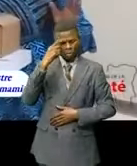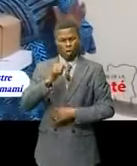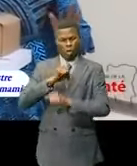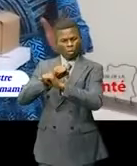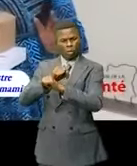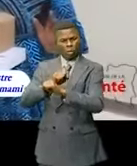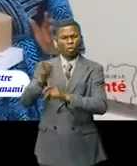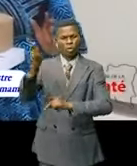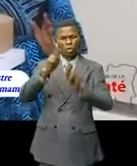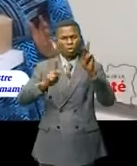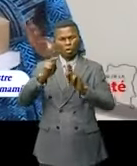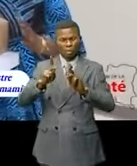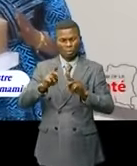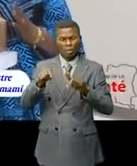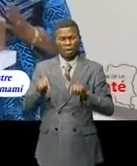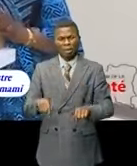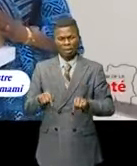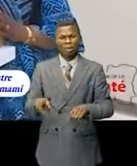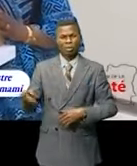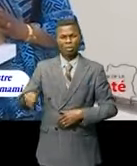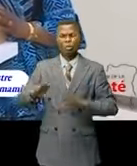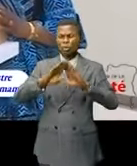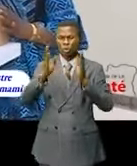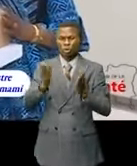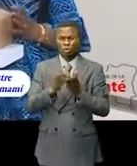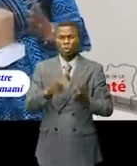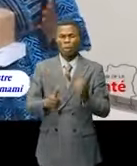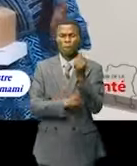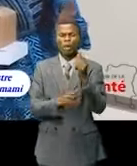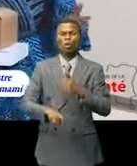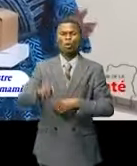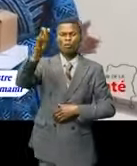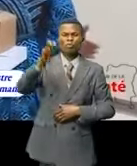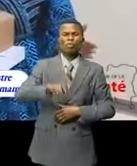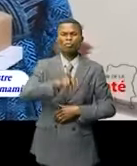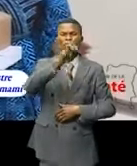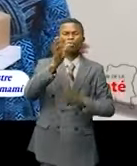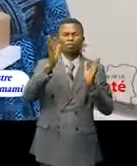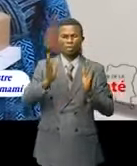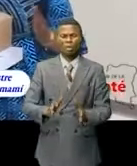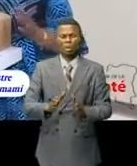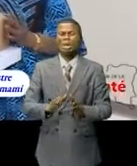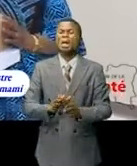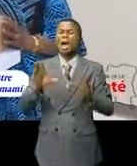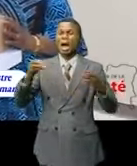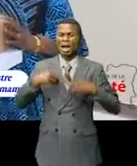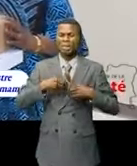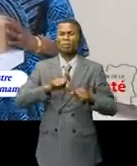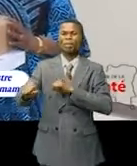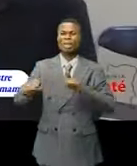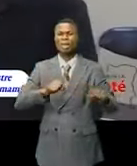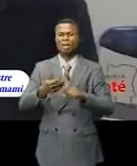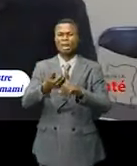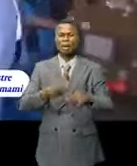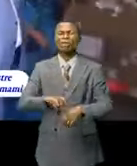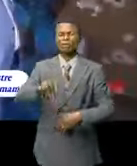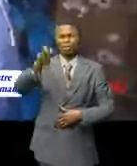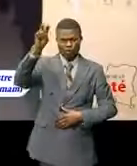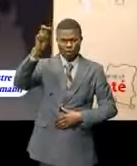la population du Haut-Lomami, que tous les voyageurs puissent faire ces tests avant de